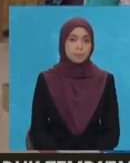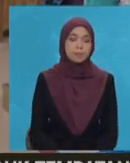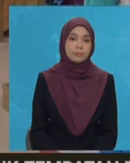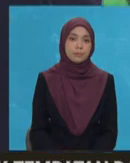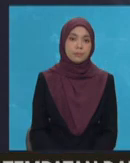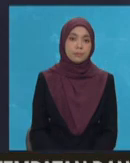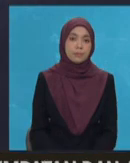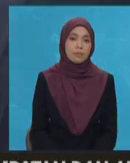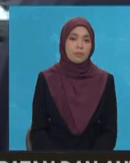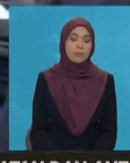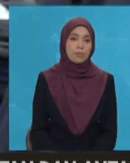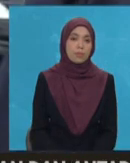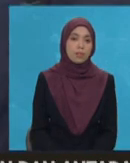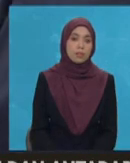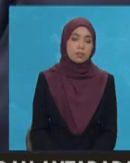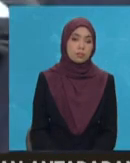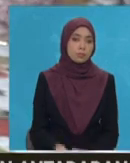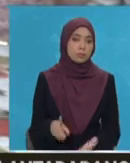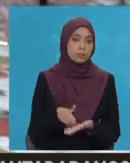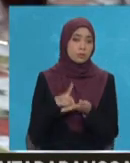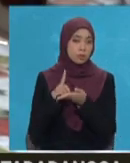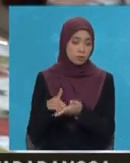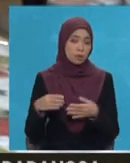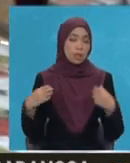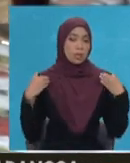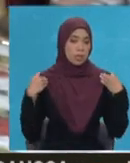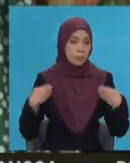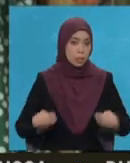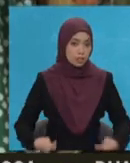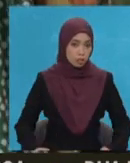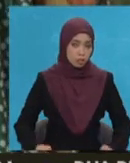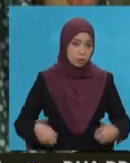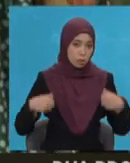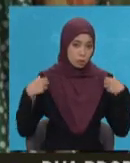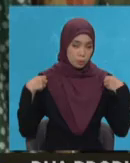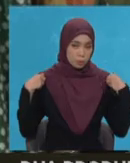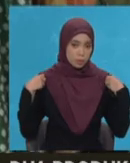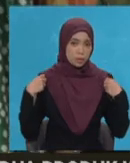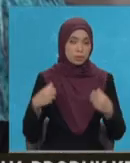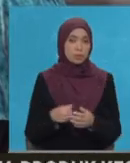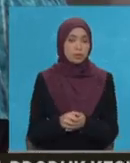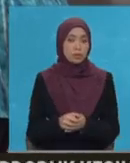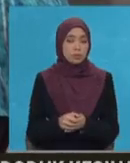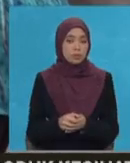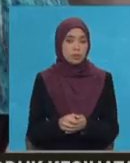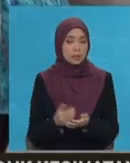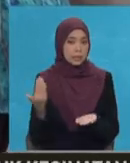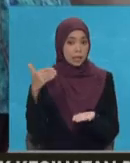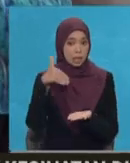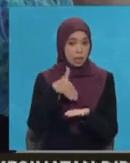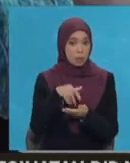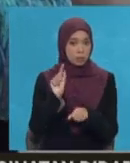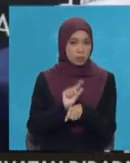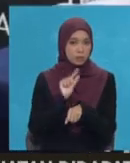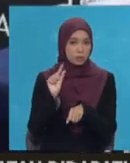kegiatan penyerahan sumbangan amal pakaian terpakai itu bertujuan bagi mempromosi dan memupuk budaya guna semula paralon terpakai yang